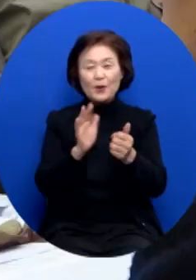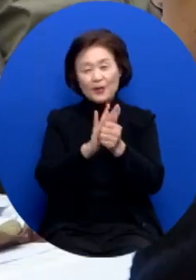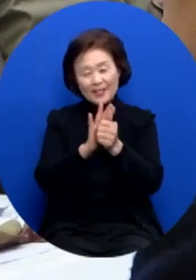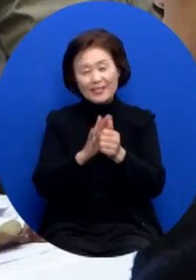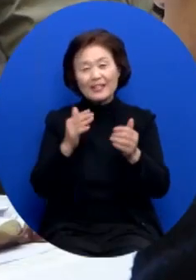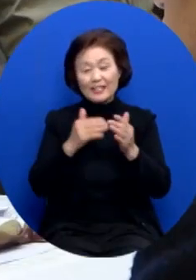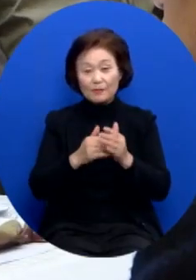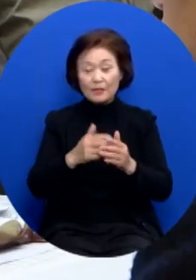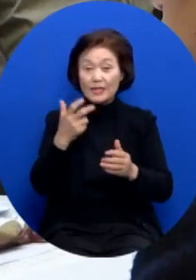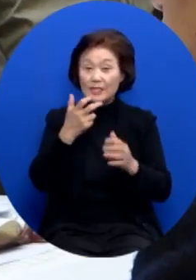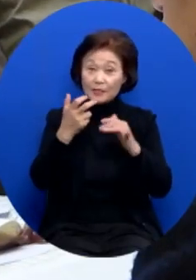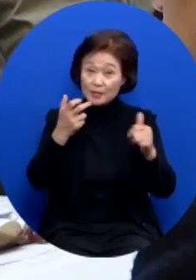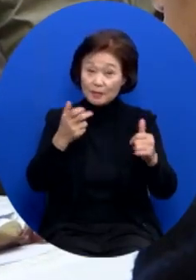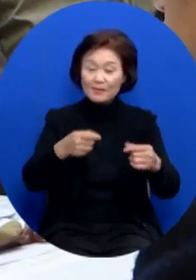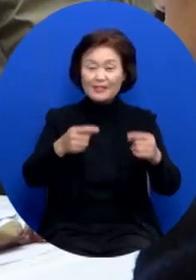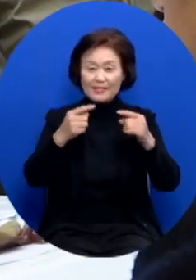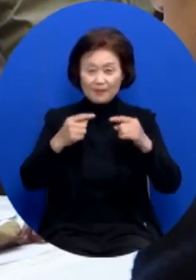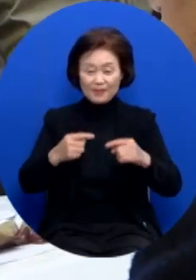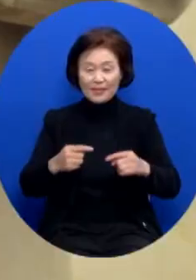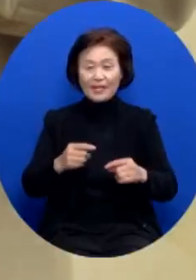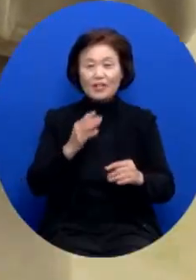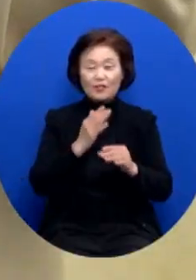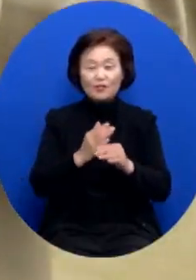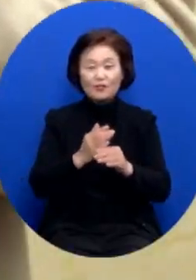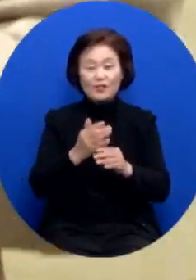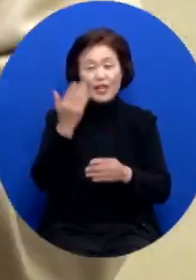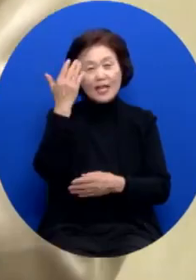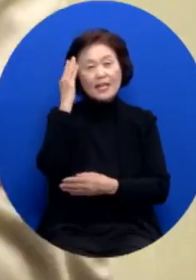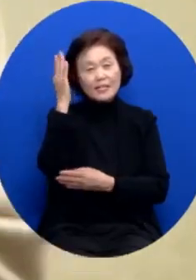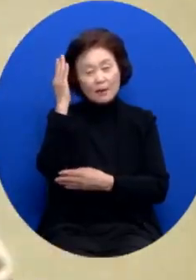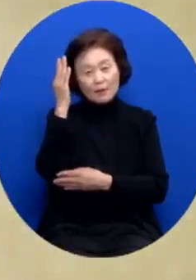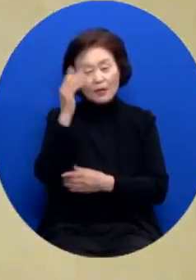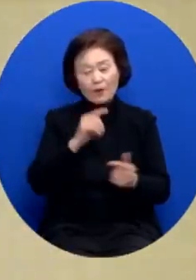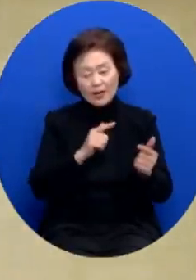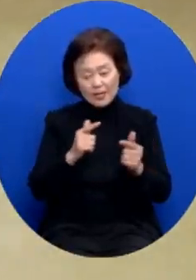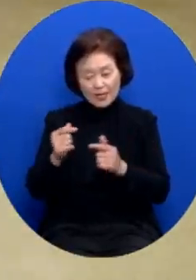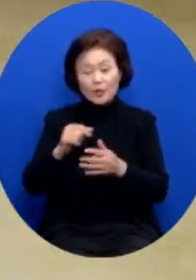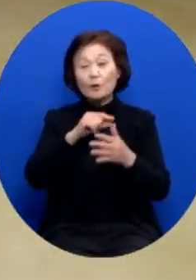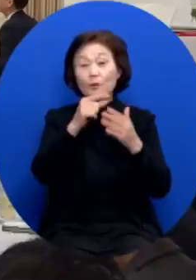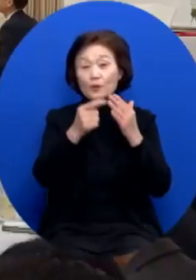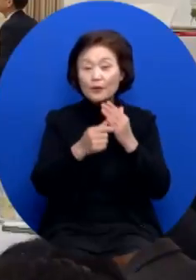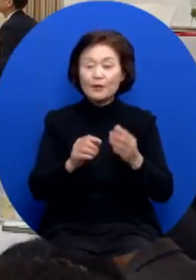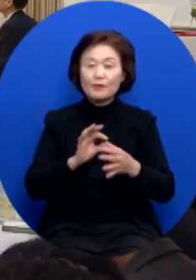목회자 70여명이 참여한 가운데 세미나를 비롯한 프로그램을 통해 목회자들을 위로했습니다